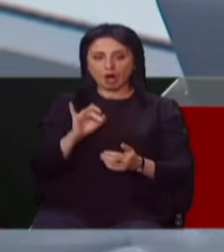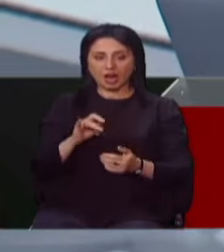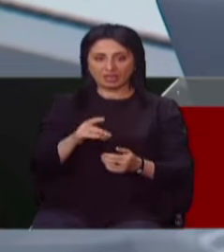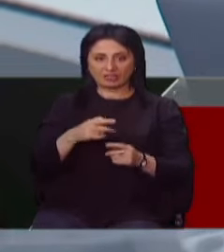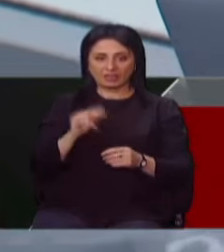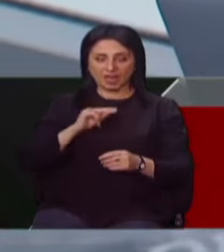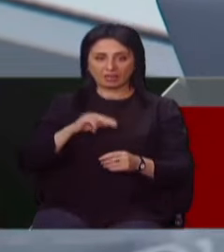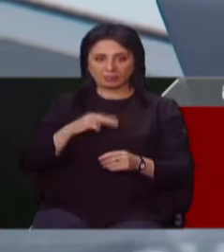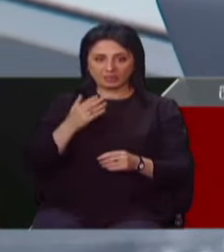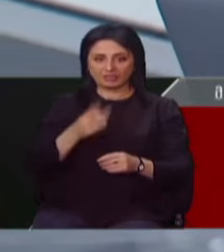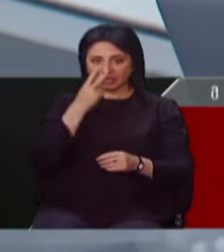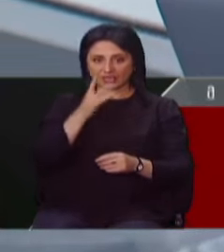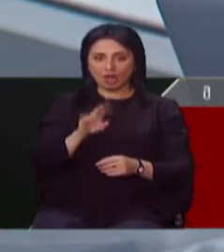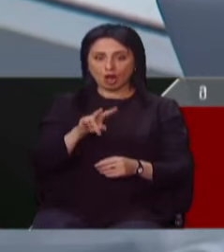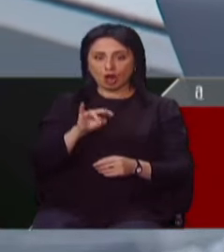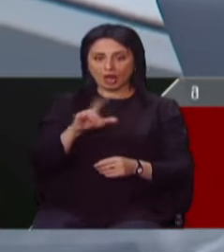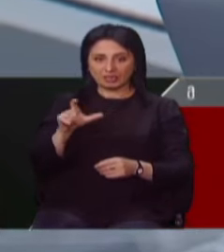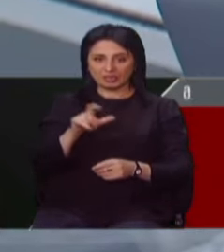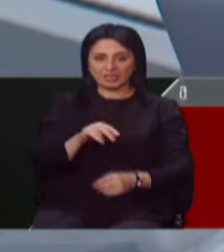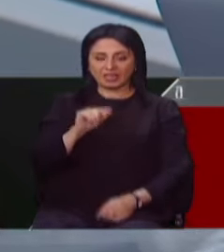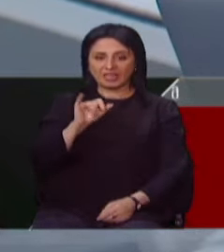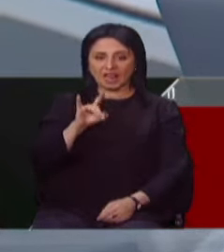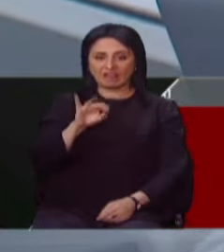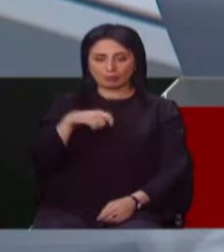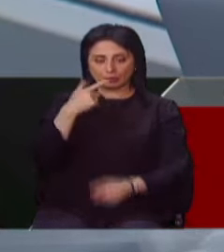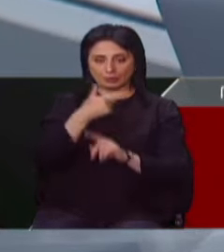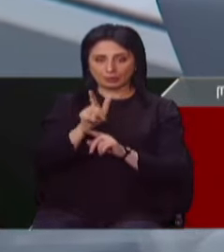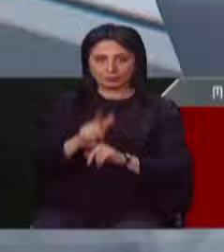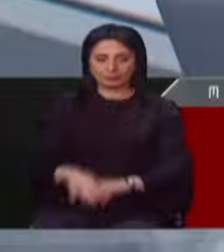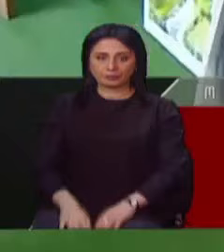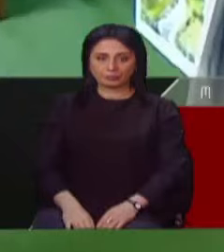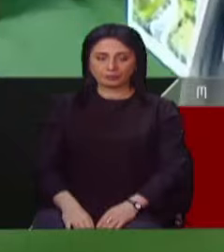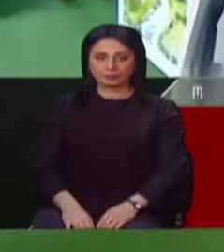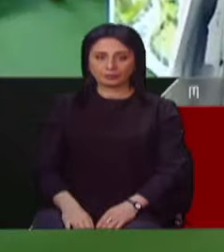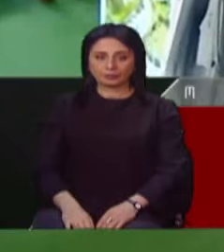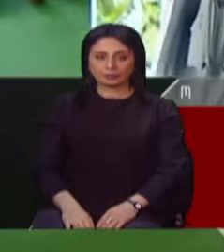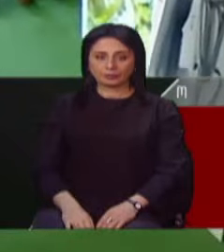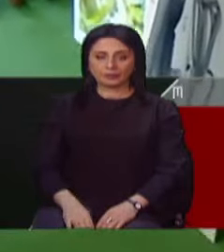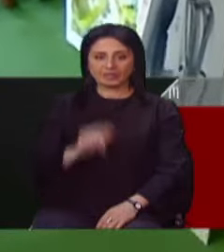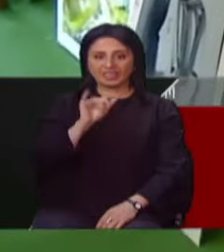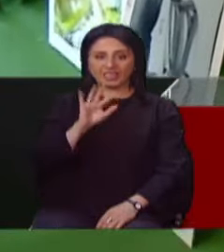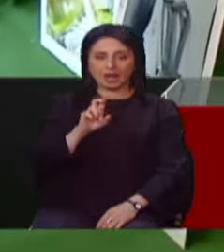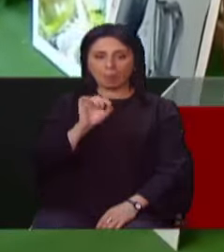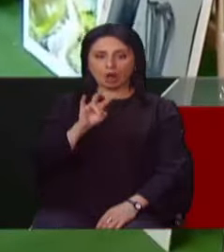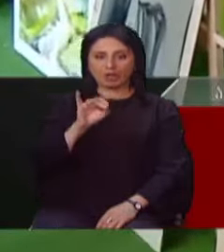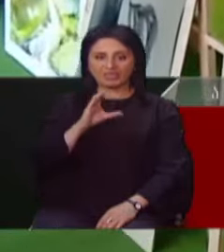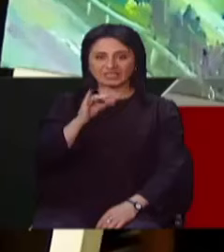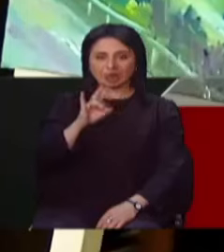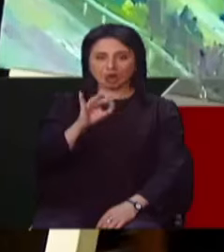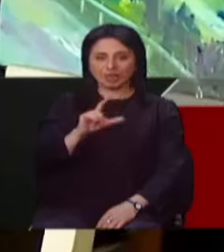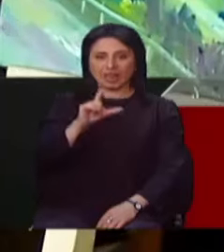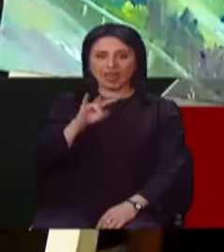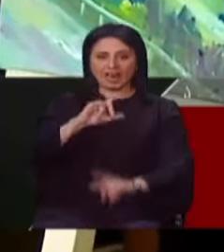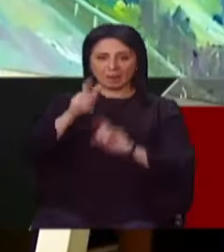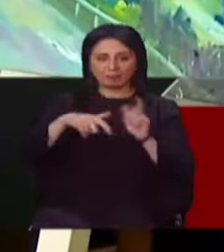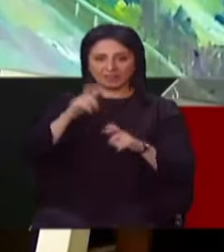Samkhareo Administratsiam. Nakhet Rusudan Lolazis da Irakli Telauritsis Reportashi. Pitareti, Bolnisis Sioni, Elias